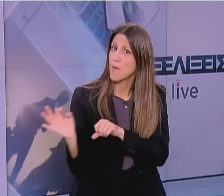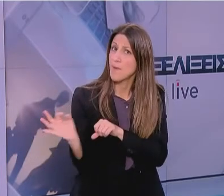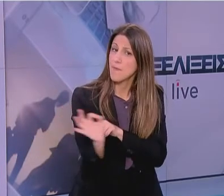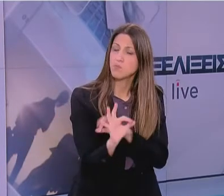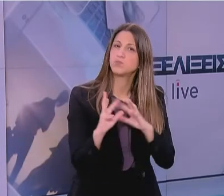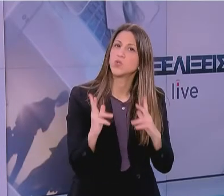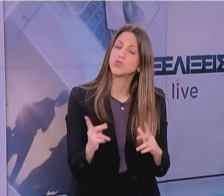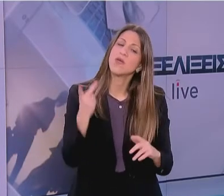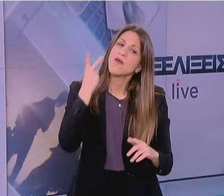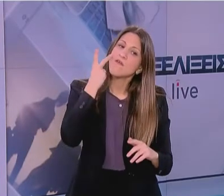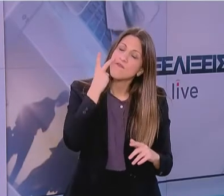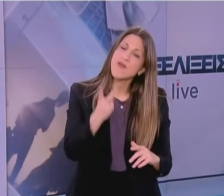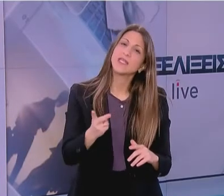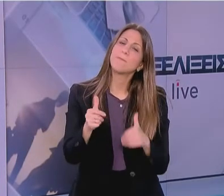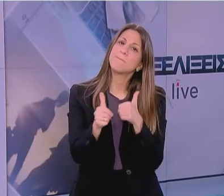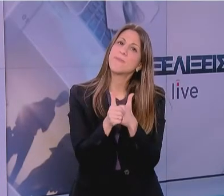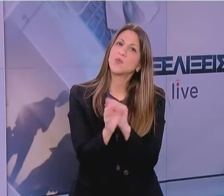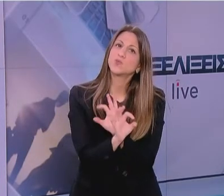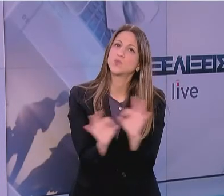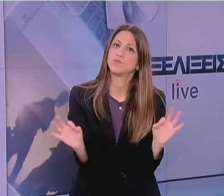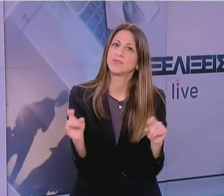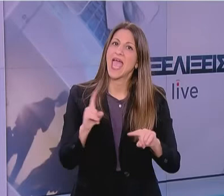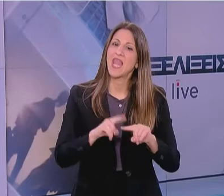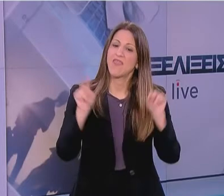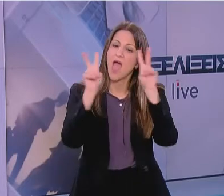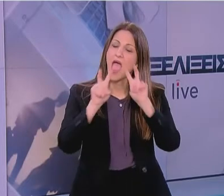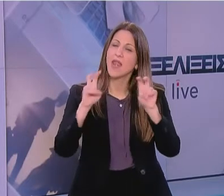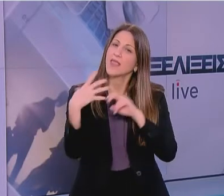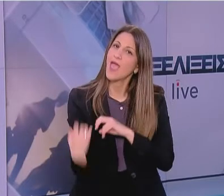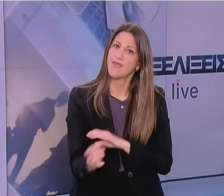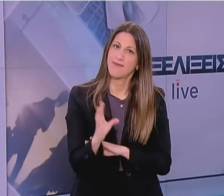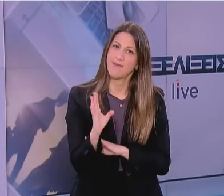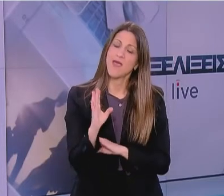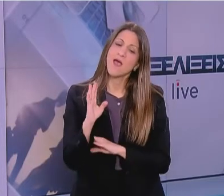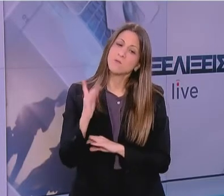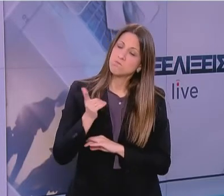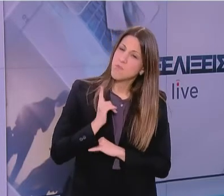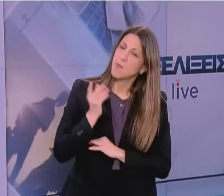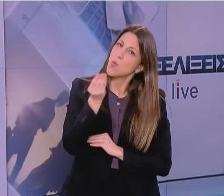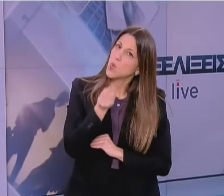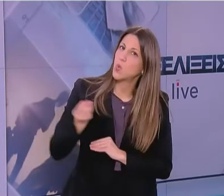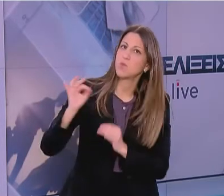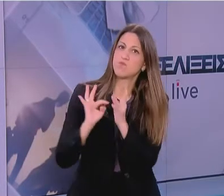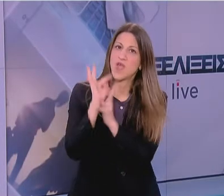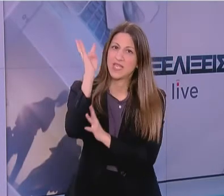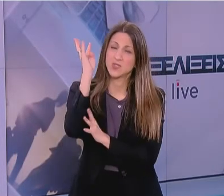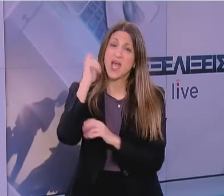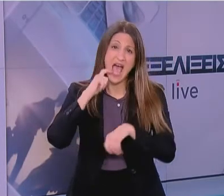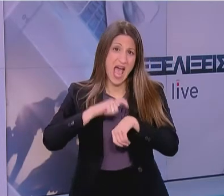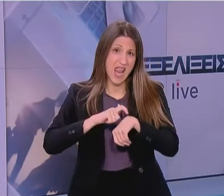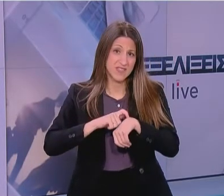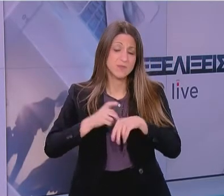ότι έχουμε μια πάρα πολύ καλή παρακολούθηση της επιδημίας στη χώρα μας αυτή τη στιγμή, η οποία θα γίνει ακόμα καλύτερη και είμαστε χαρούμενοι με τα αποτελέσματα που